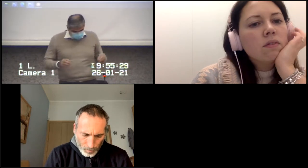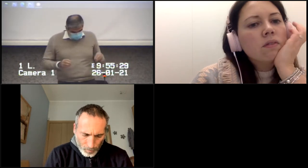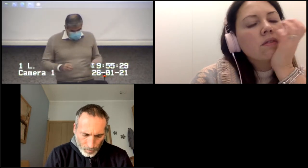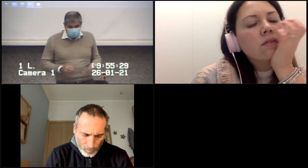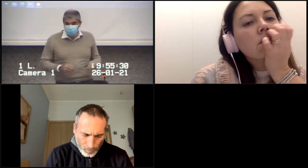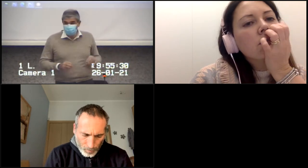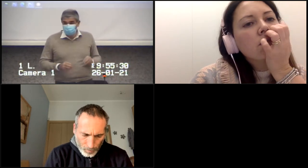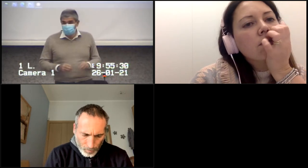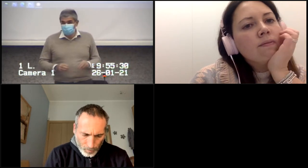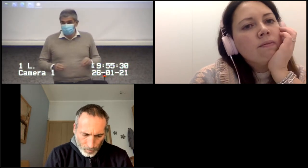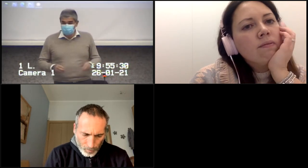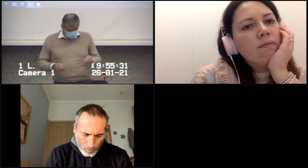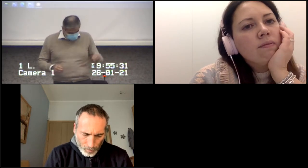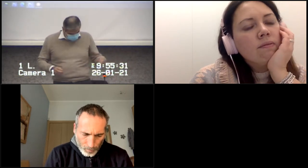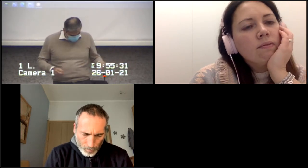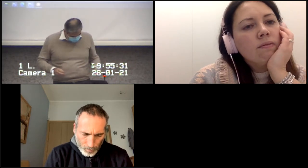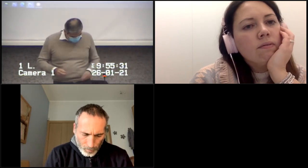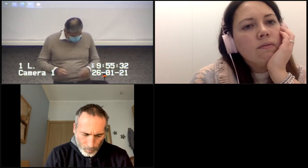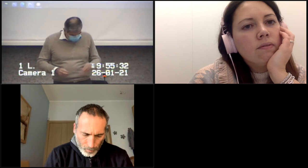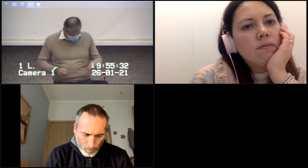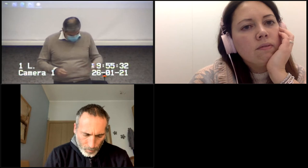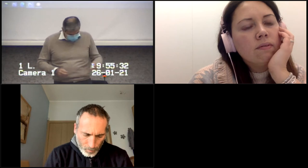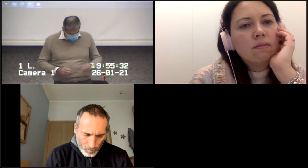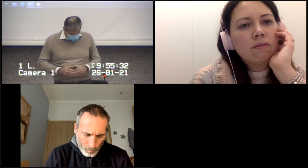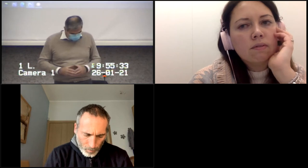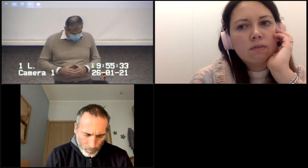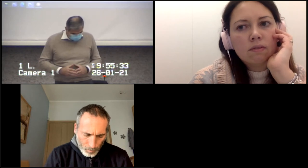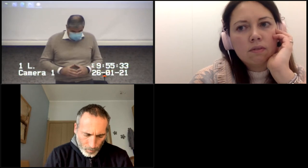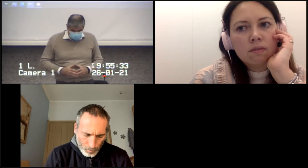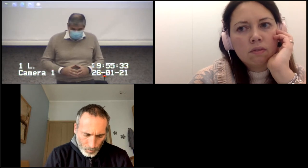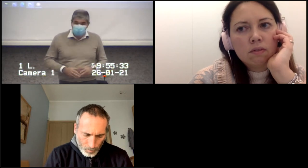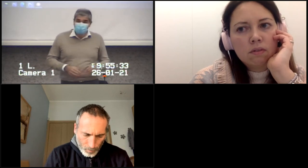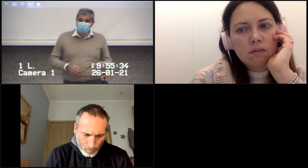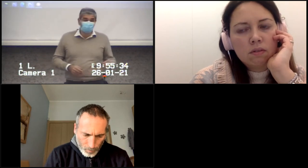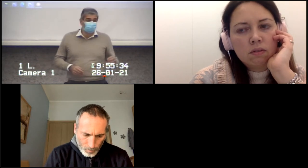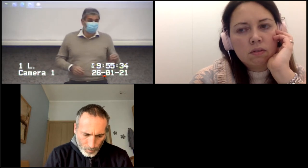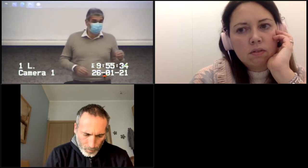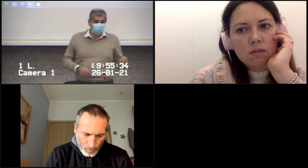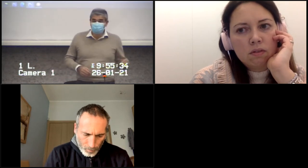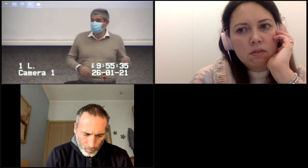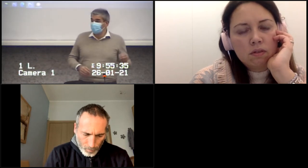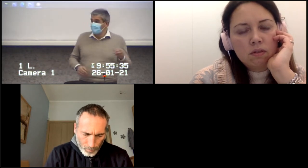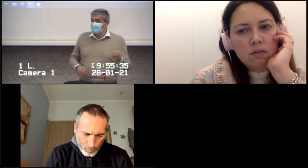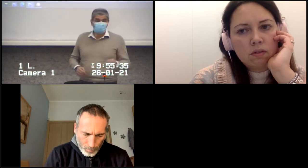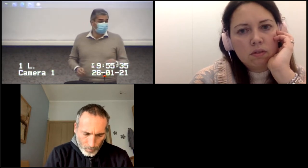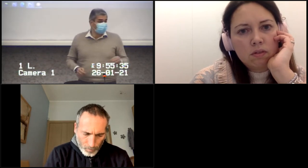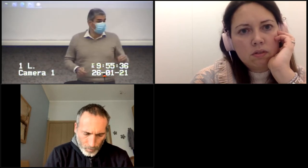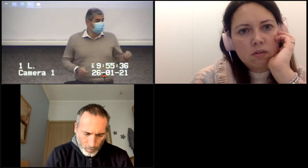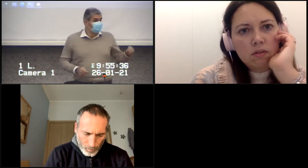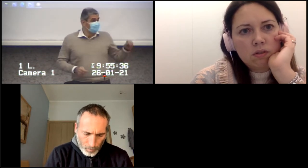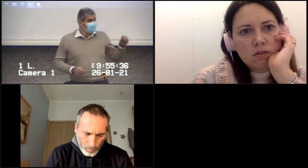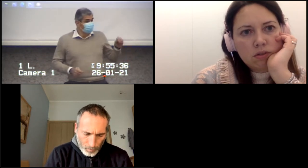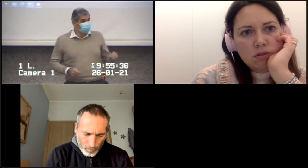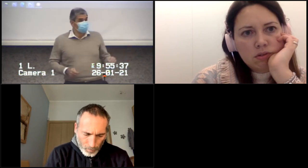era indicato esplicitamente che questo ambito territoriale, che non costituisce